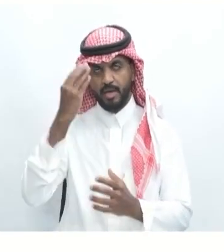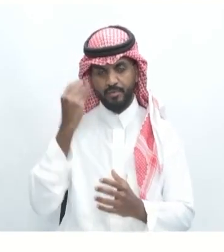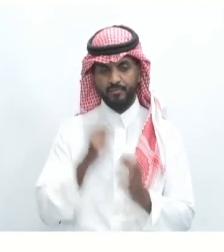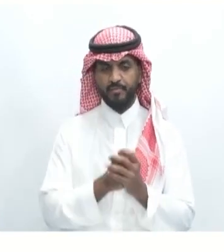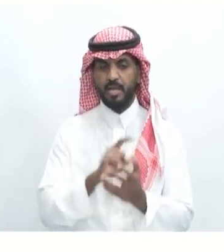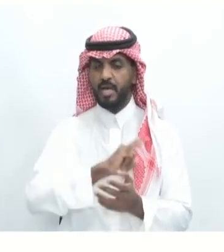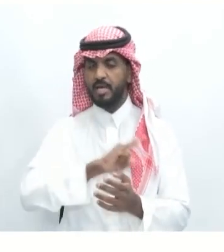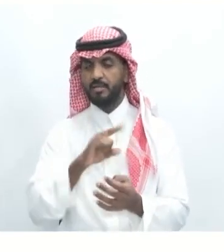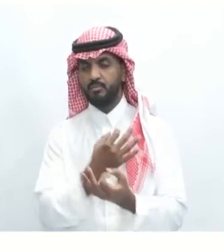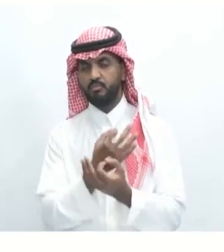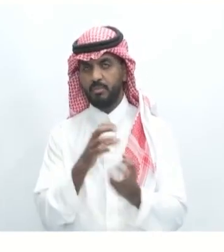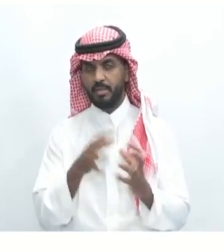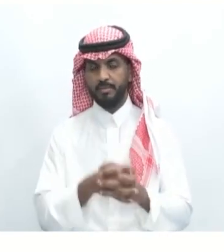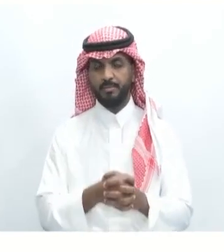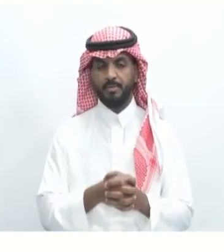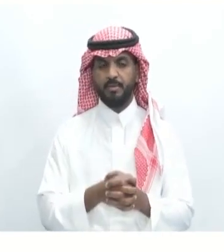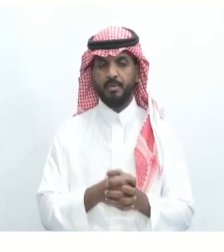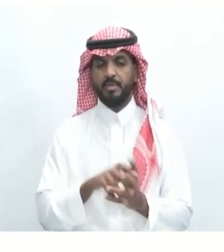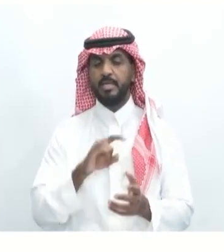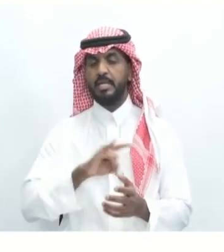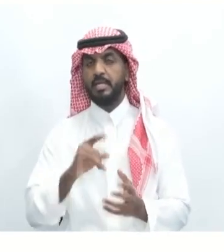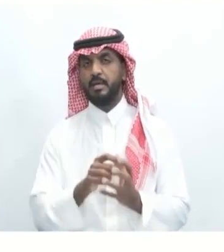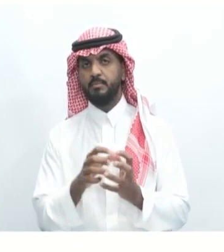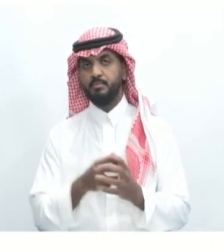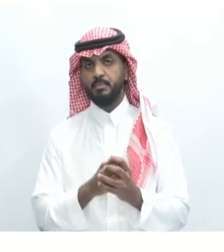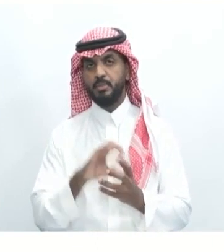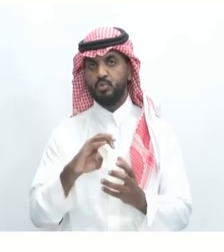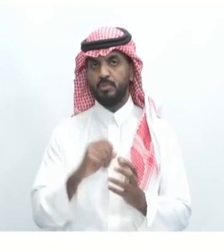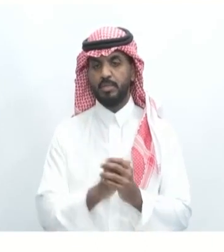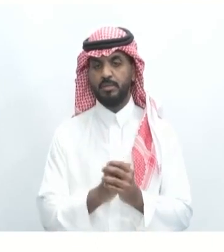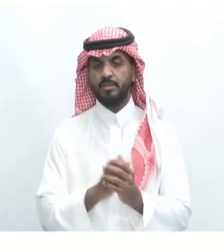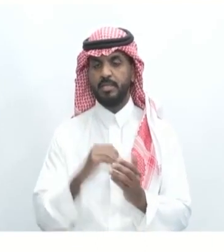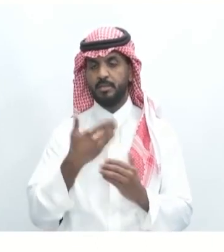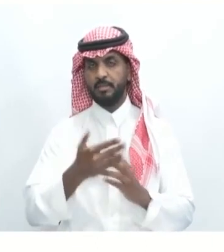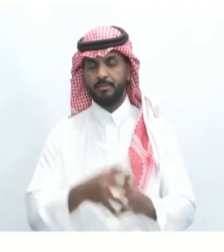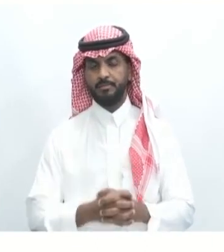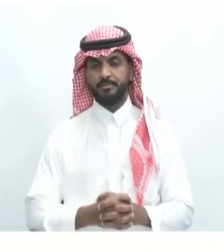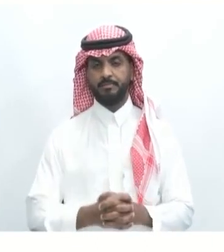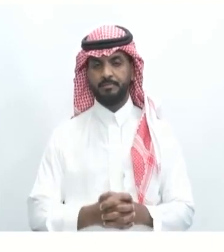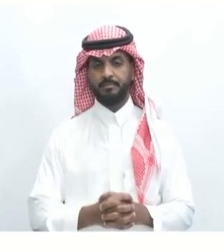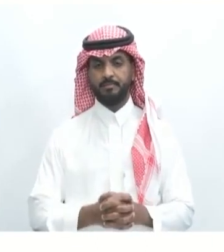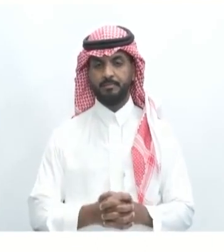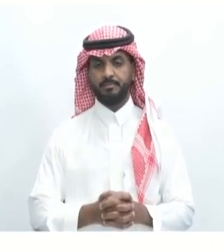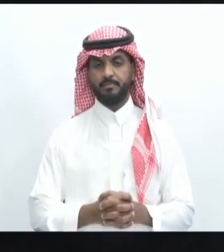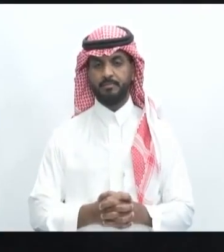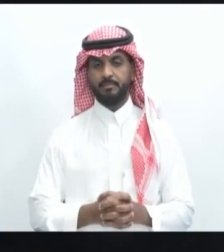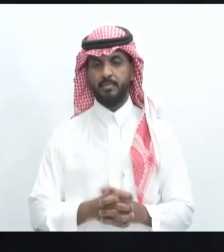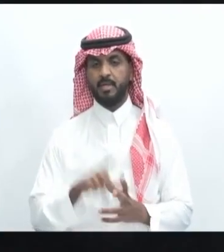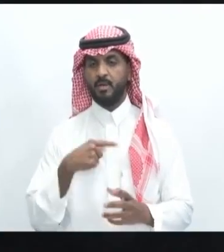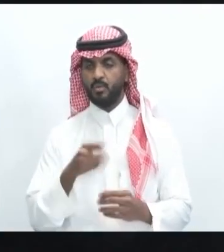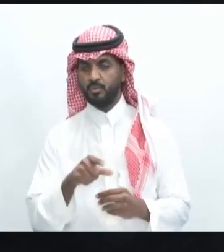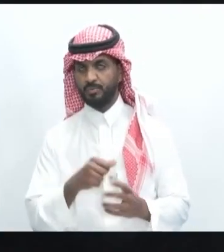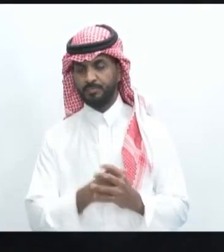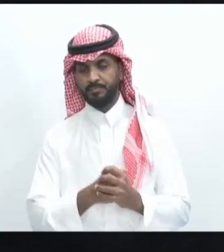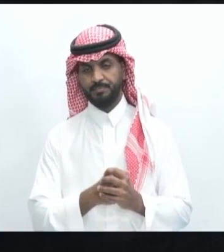يتم معناها الا بجمله تاتي بعدها ايضا ننتقل انا وانتم